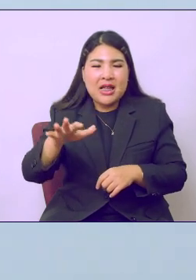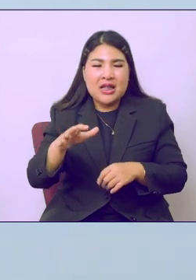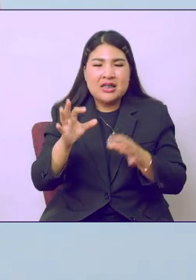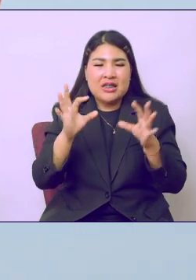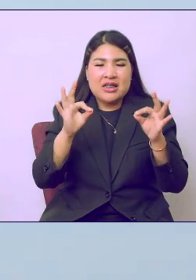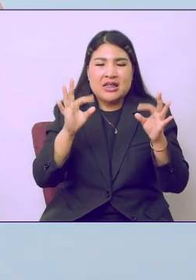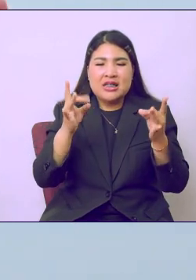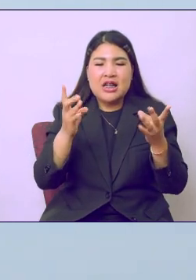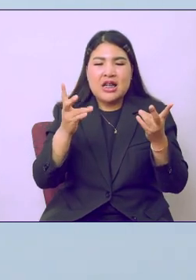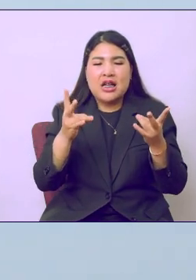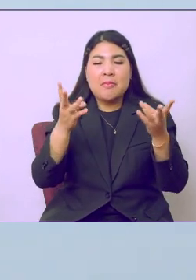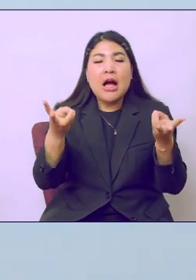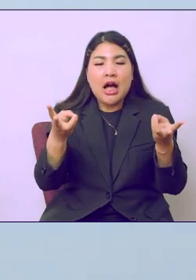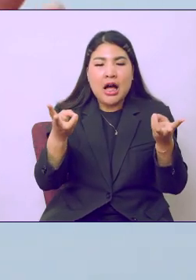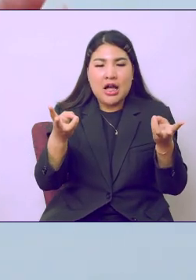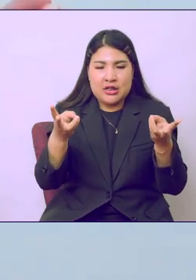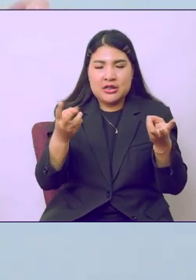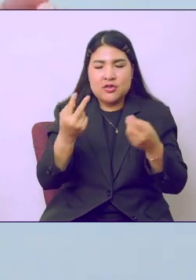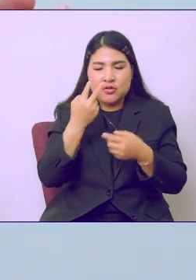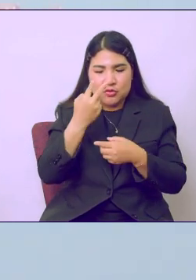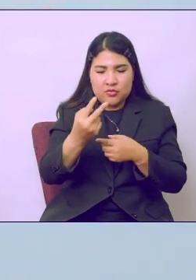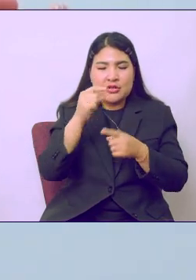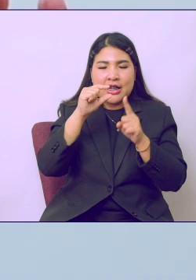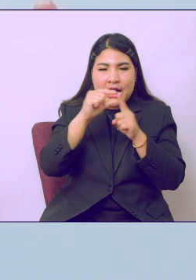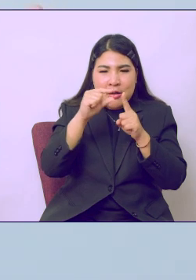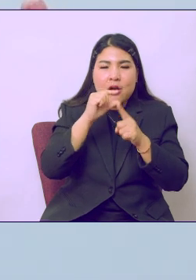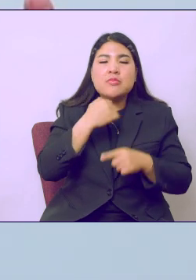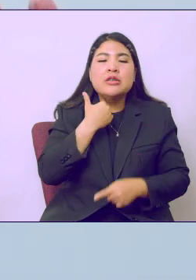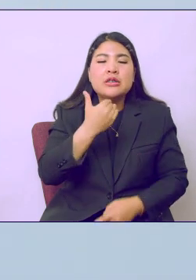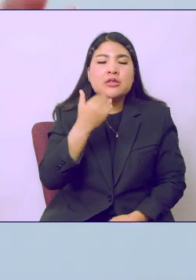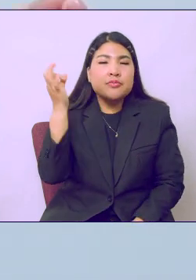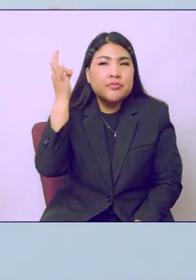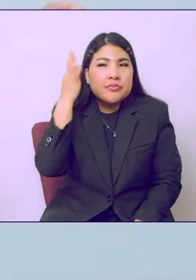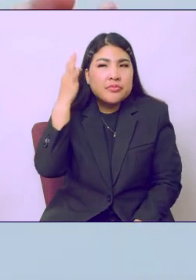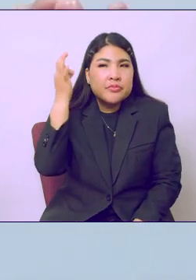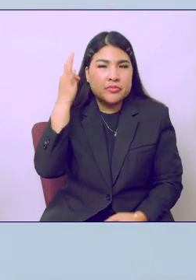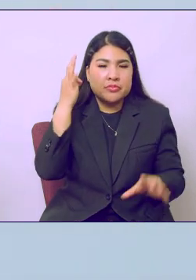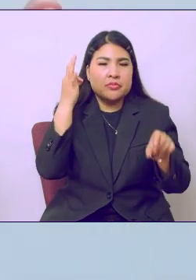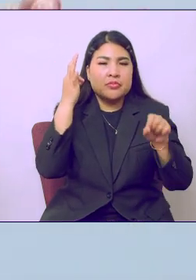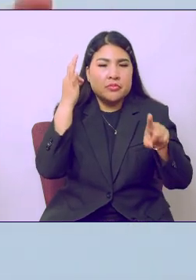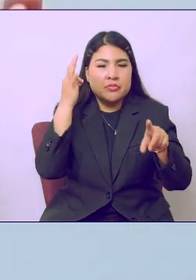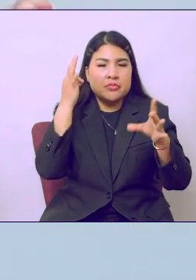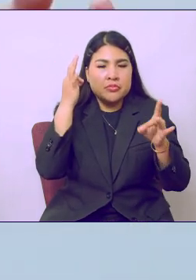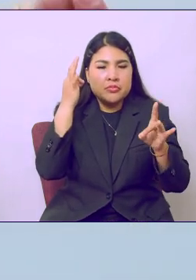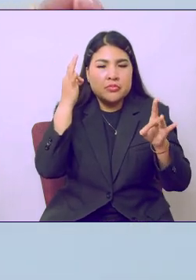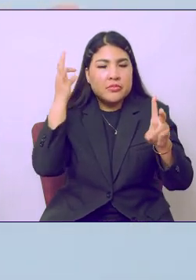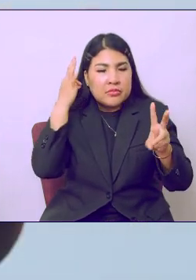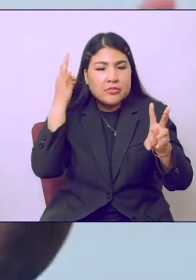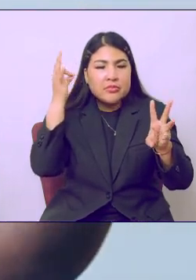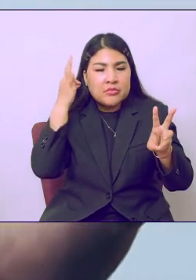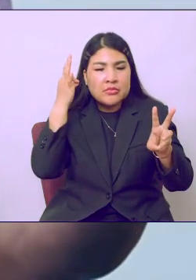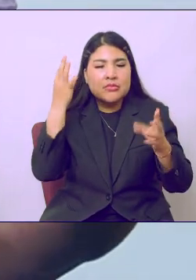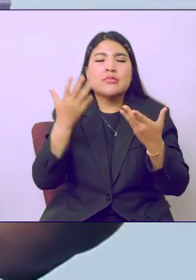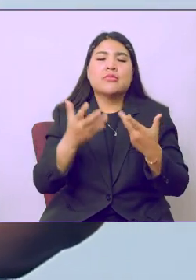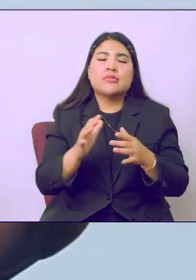ทานามาเนี่ยครับจดจ่อกับจดจ่อกับเสียงแล้วก็เคลื่อนนิ้วไปด้วยนะครับแต่น้องที่ทำไม่ได้